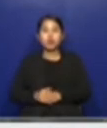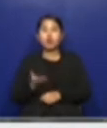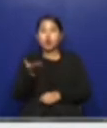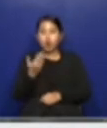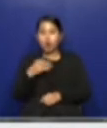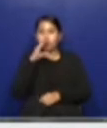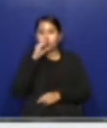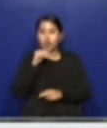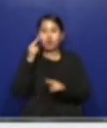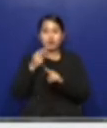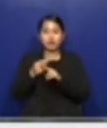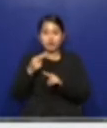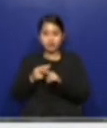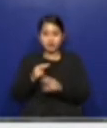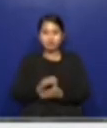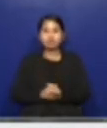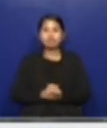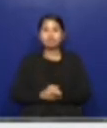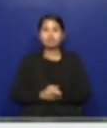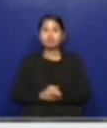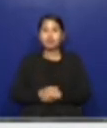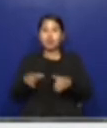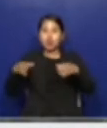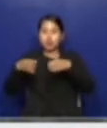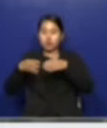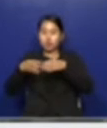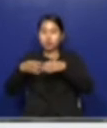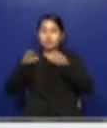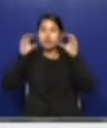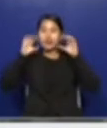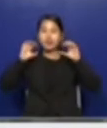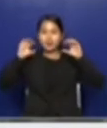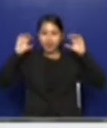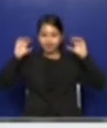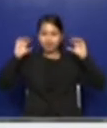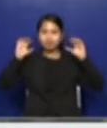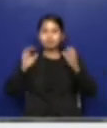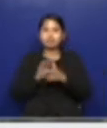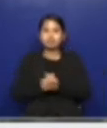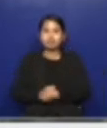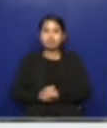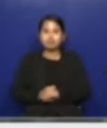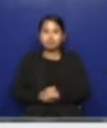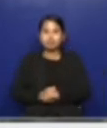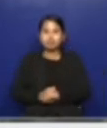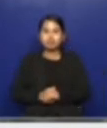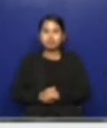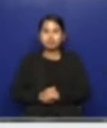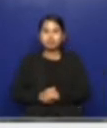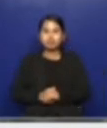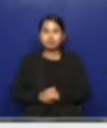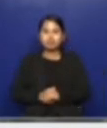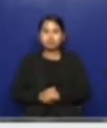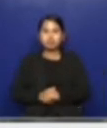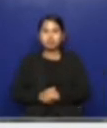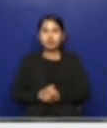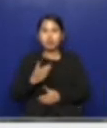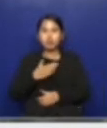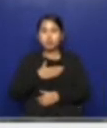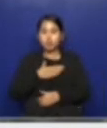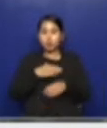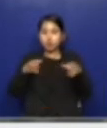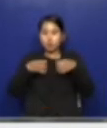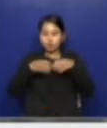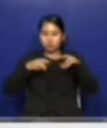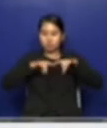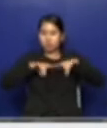ตเอ่ยชื่อท่านท่านศาสตราจารย์กนกวงศ์ตะงานไม่ใช่พวกผมว่าเอาเองนะพวกผมฝ่ายค้านท่